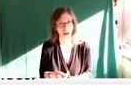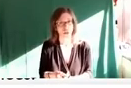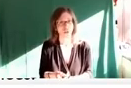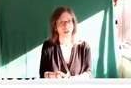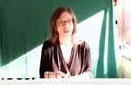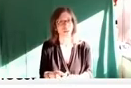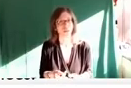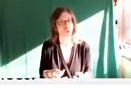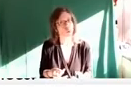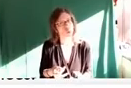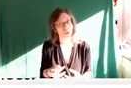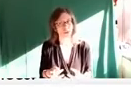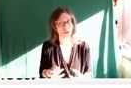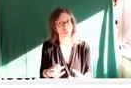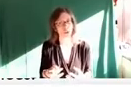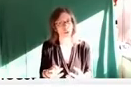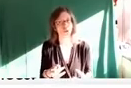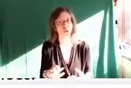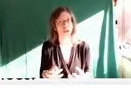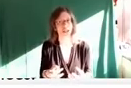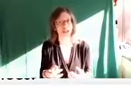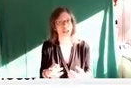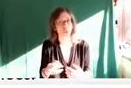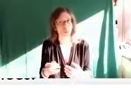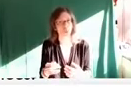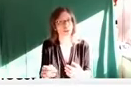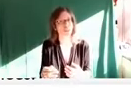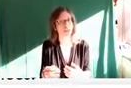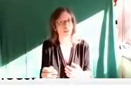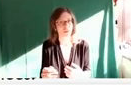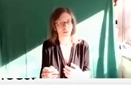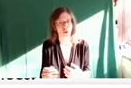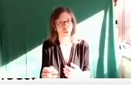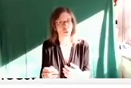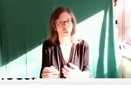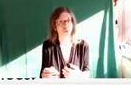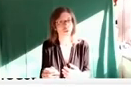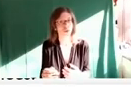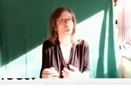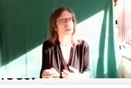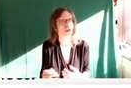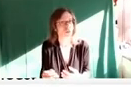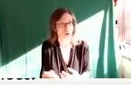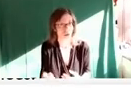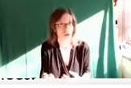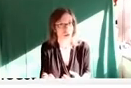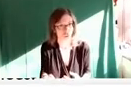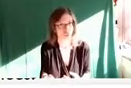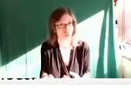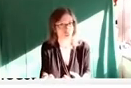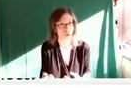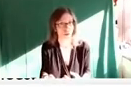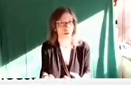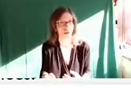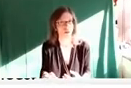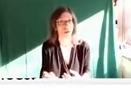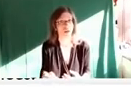statisticiens. Fait que on peut être poussé dans aux limites de nos compétences, si on